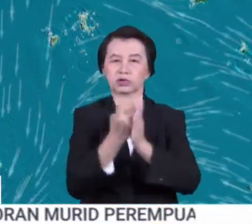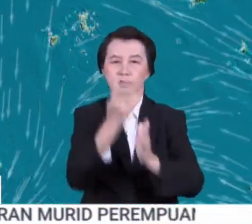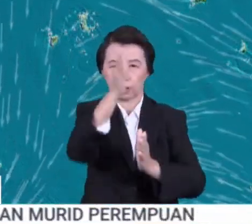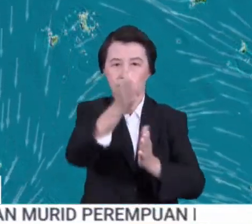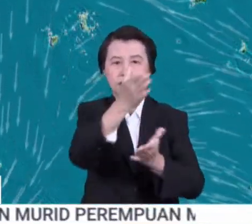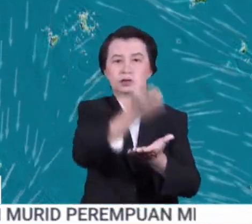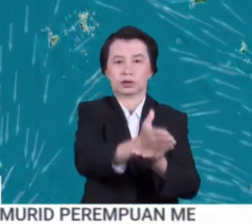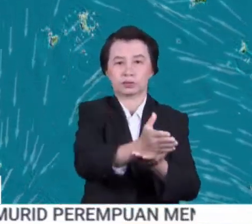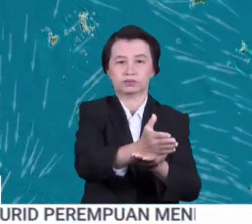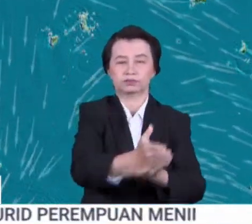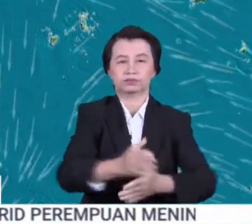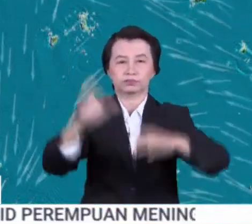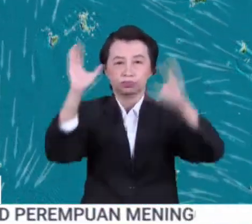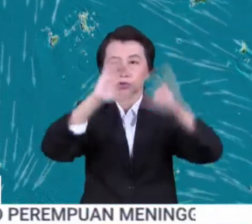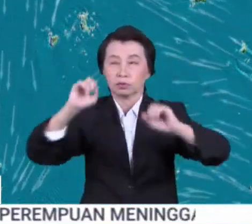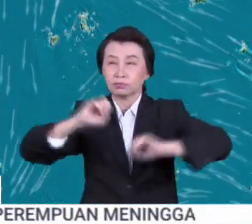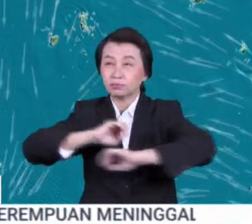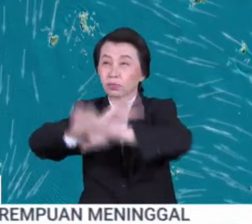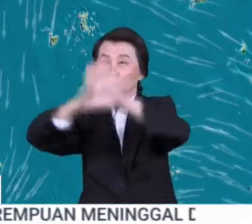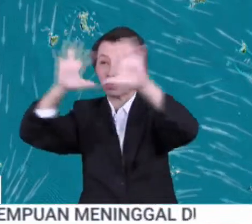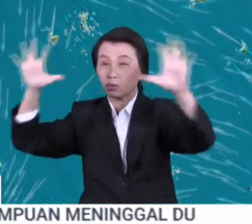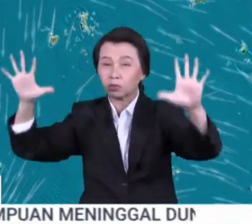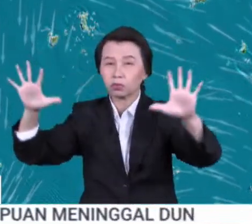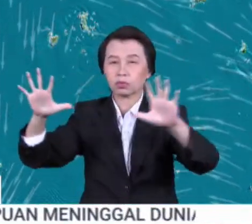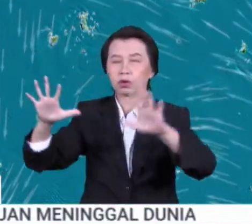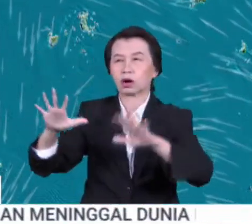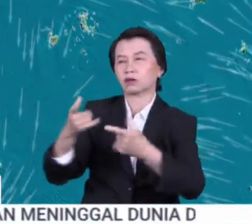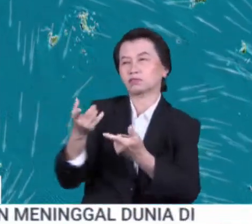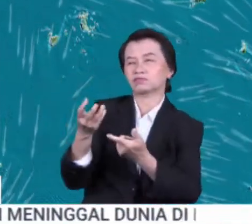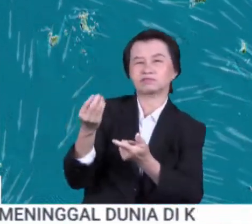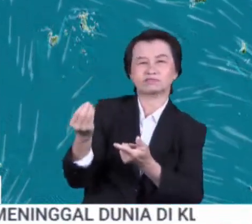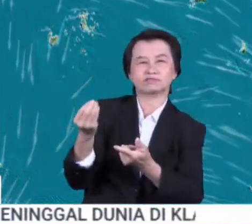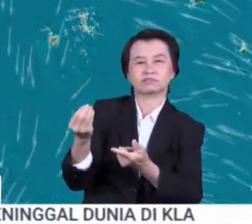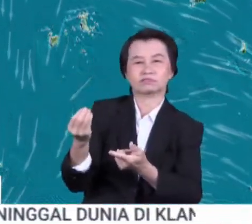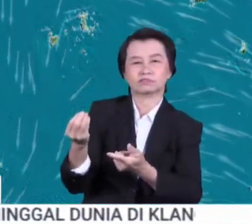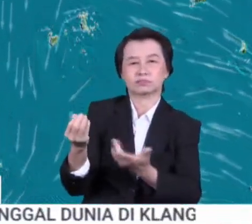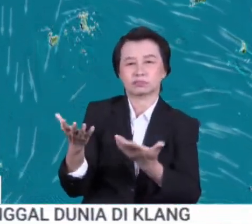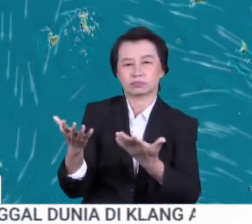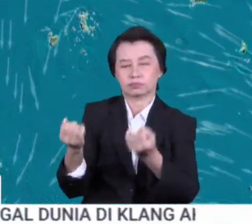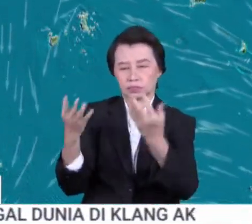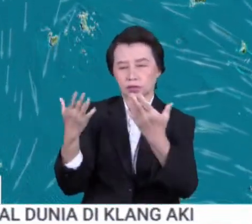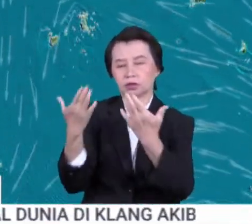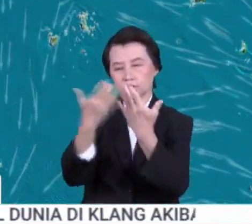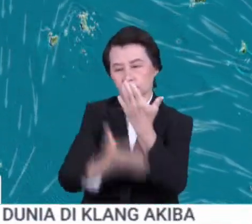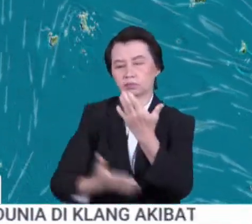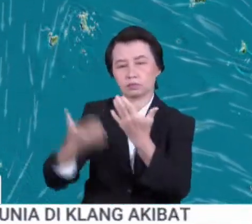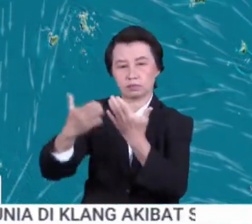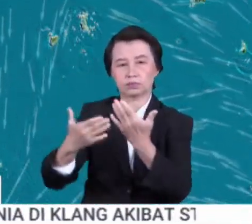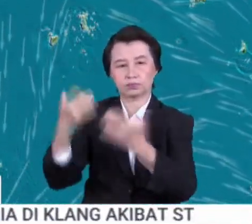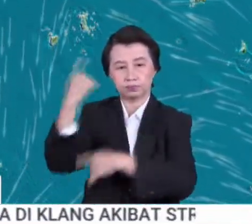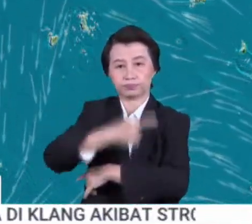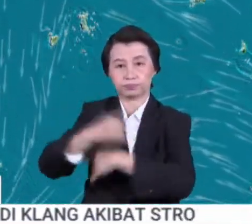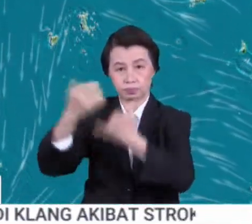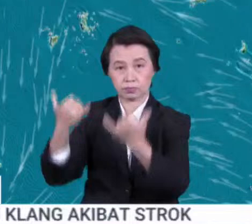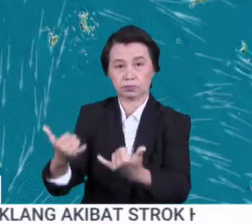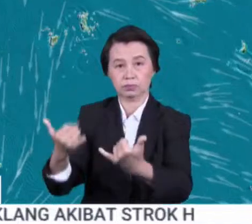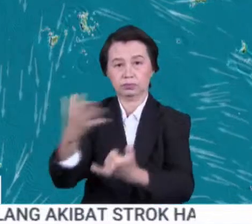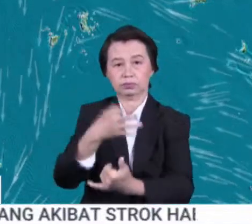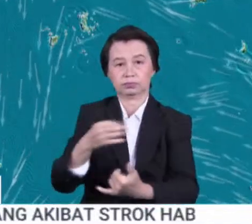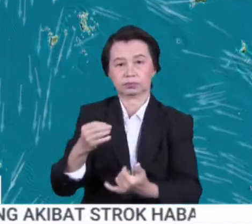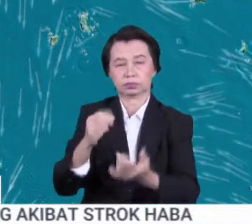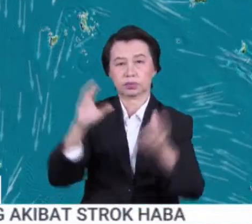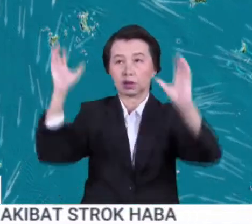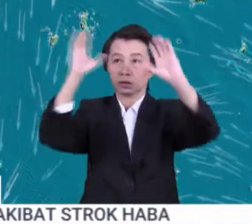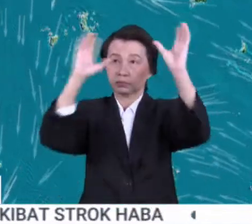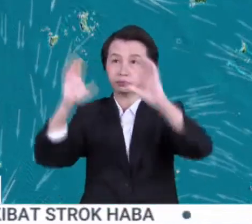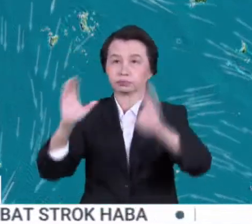sekarang. Cuaca yang cerah dan kurang hujan masih lagi dilihat berlaku untuk kebanyakan negeri di sekitar Semenanjung pada hari ini. Dan keadaan cuaca